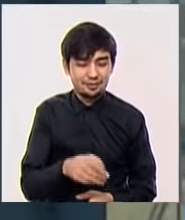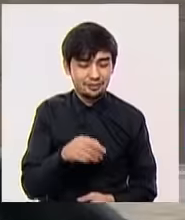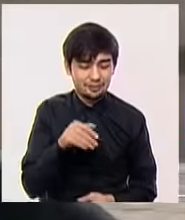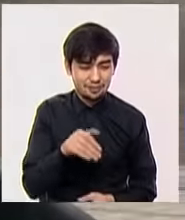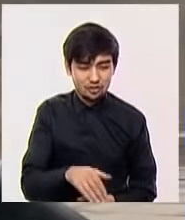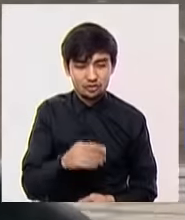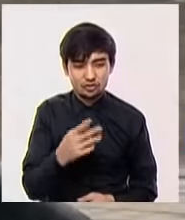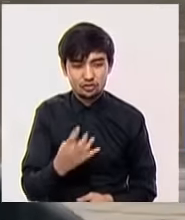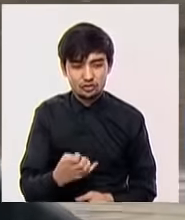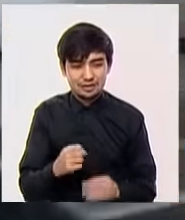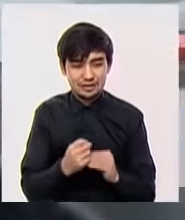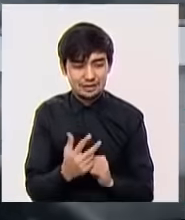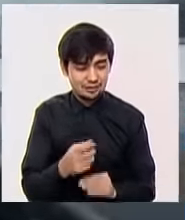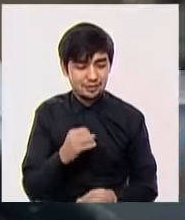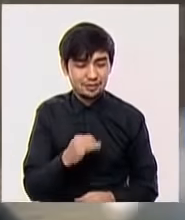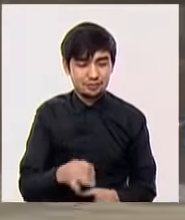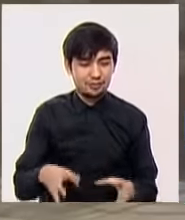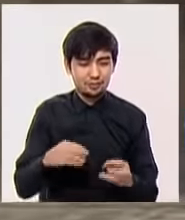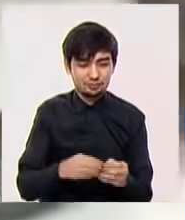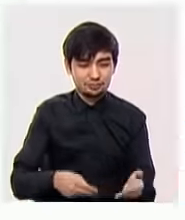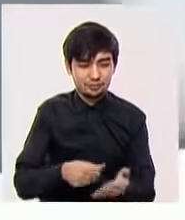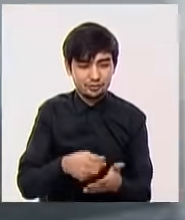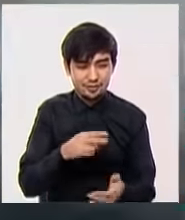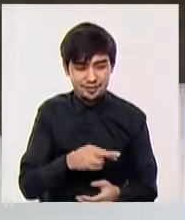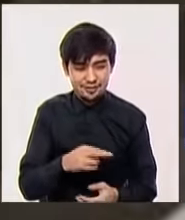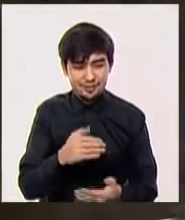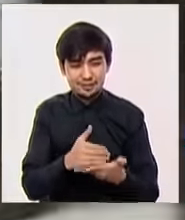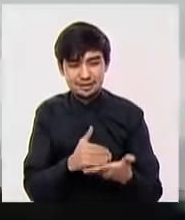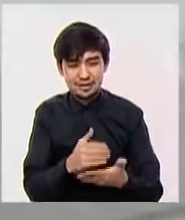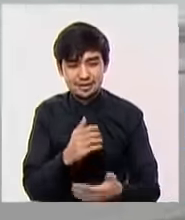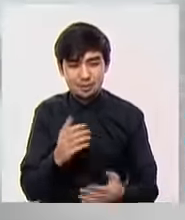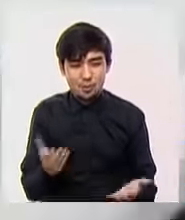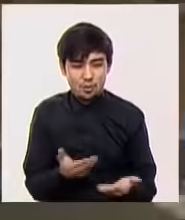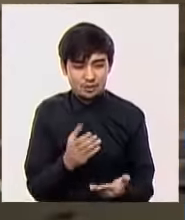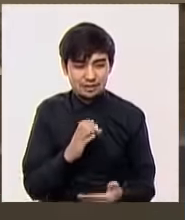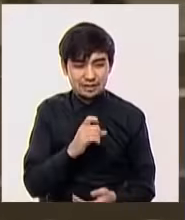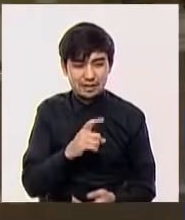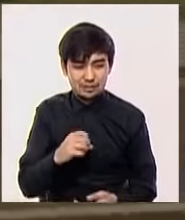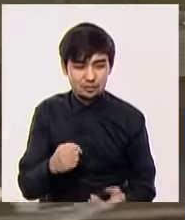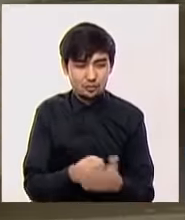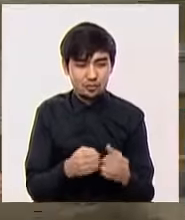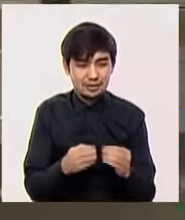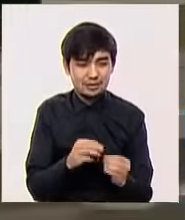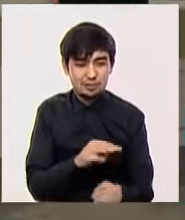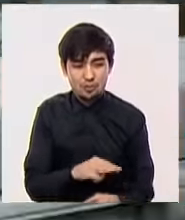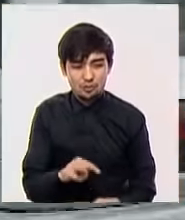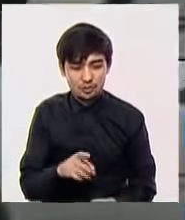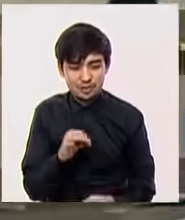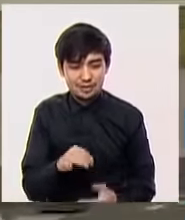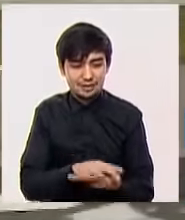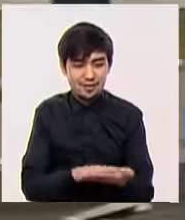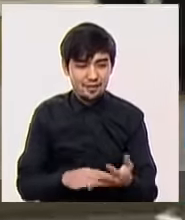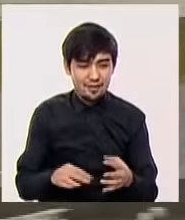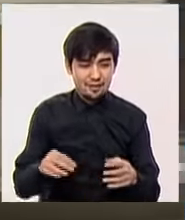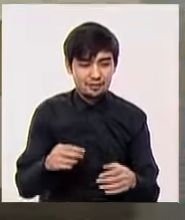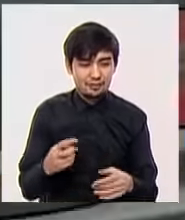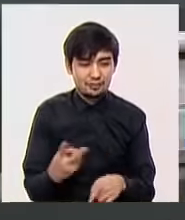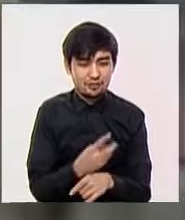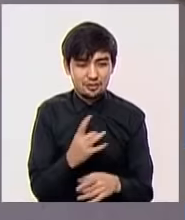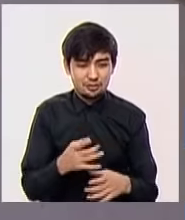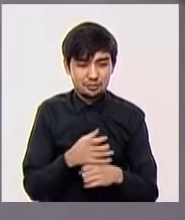при этом сумму выплат по упрощенной схеме увеличили до 10 миллионов тенге а срок рассмотрения заявок сократили вдвое с